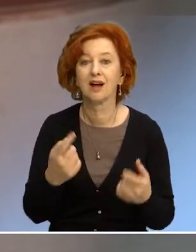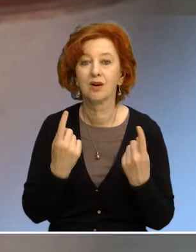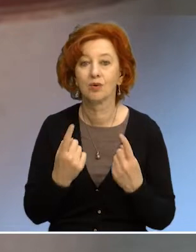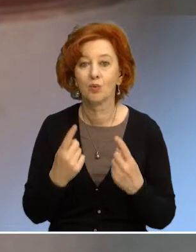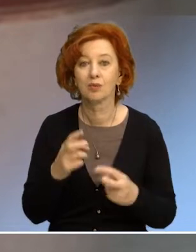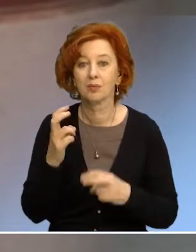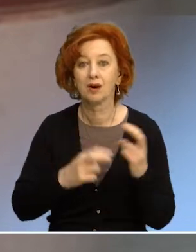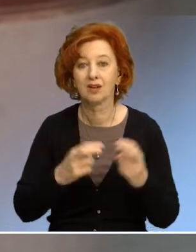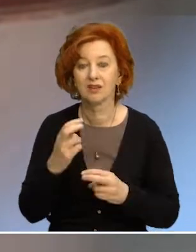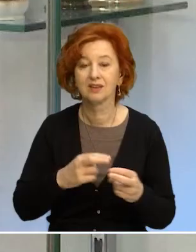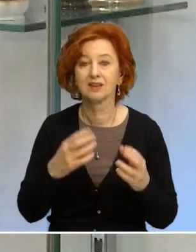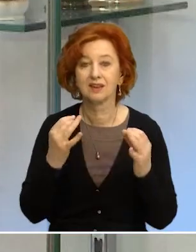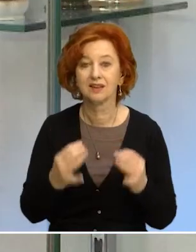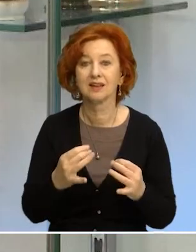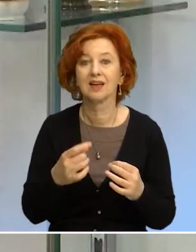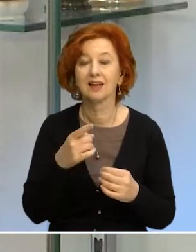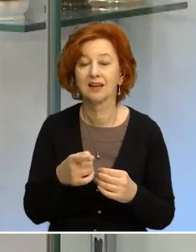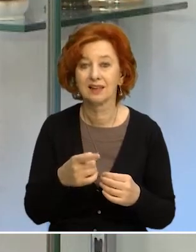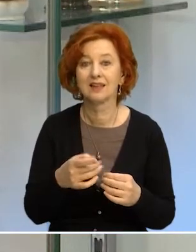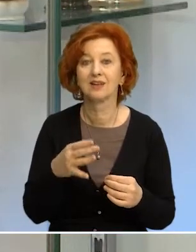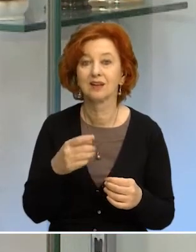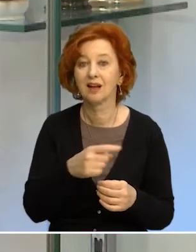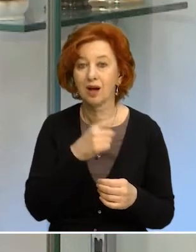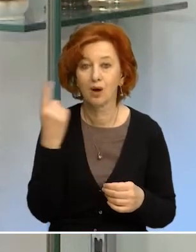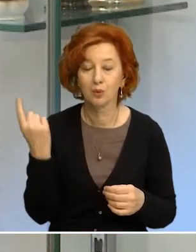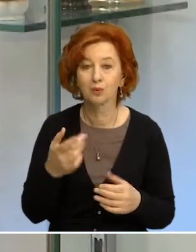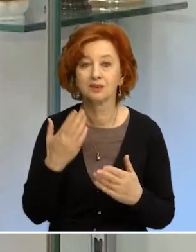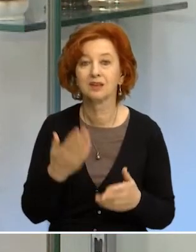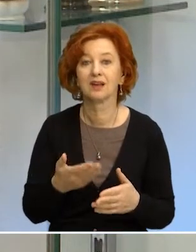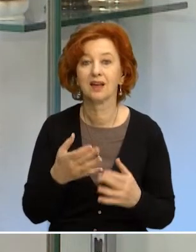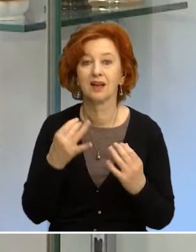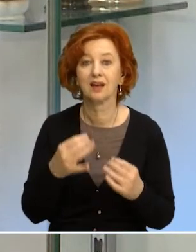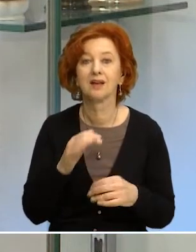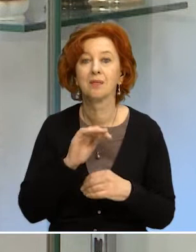крупнейших производителей и потребителей этого же напитка. Вот такие русские